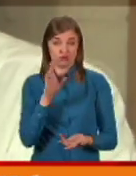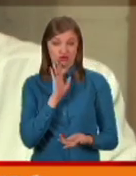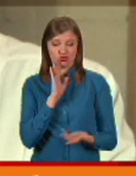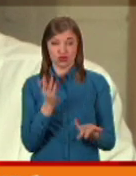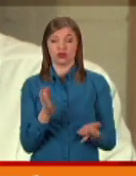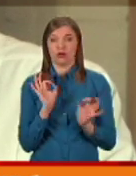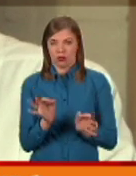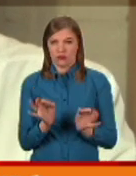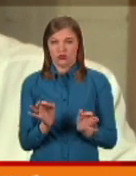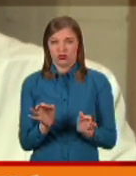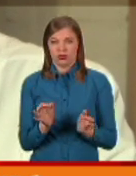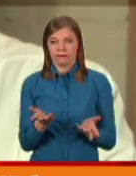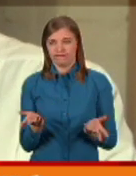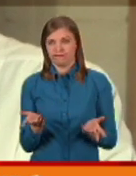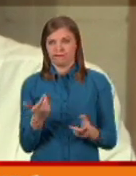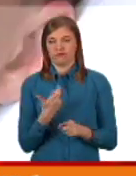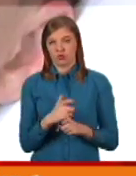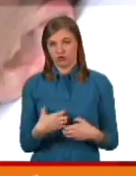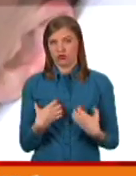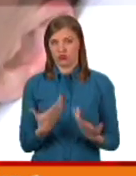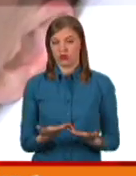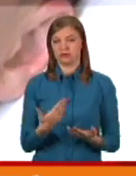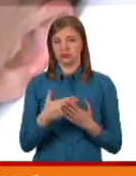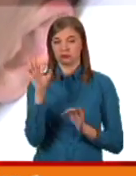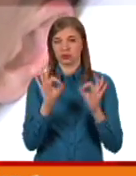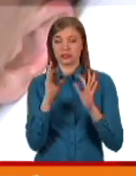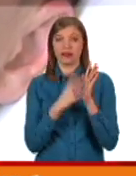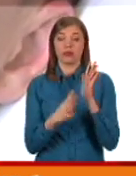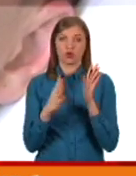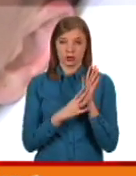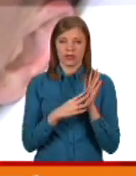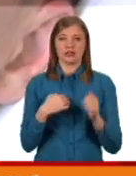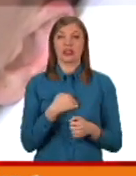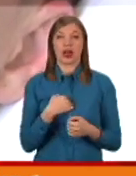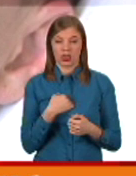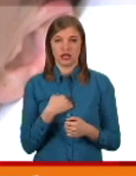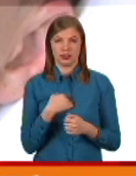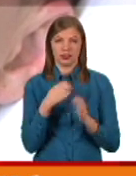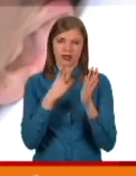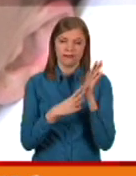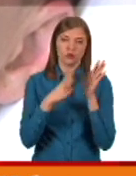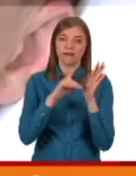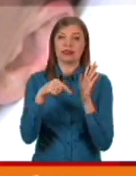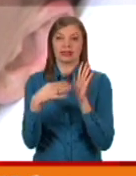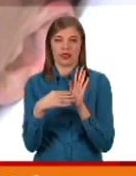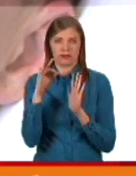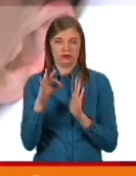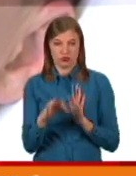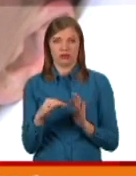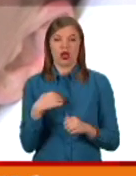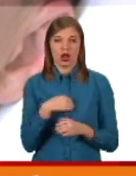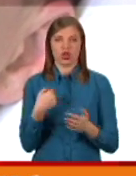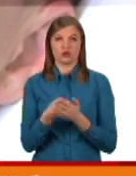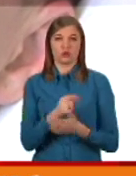жінки. Звісно, дуже страшно. Процентів 99 агресії, 99,9 агресія